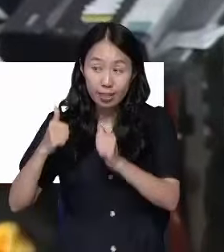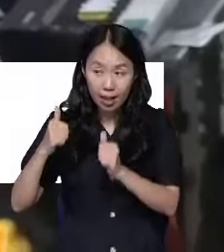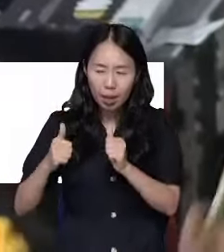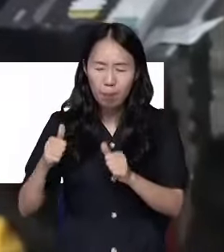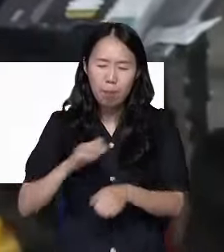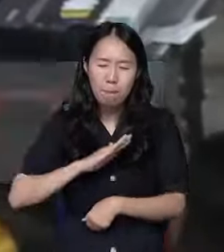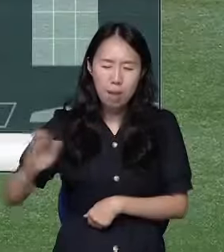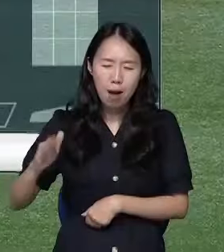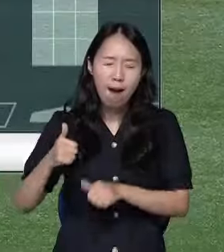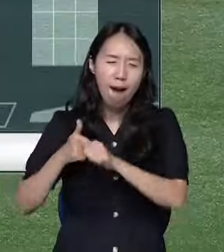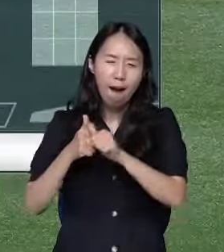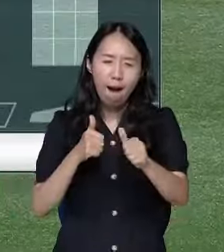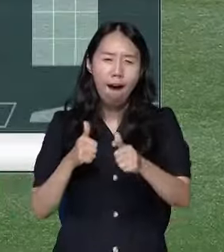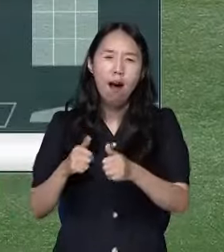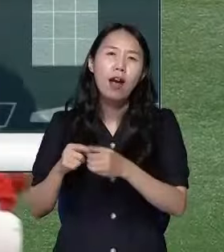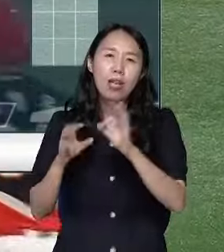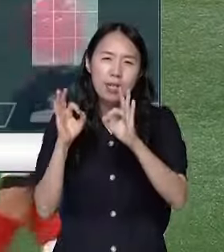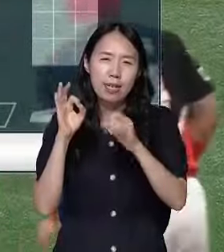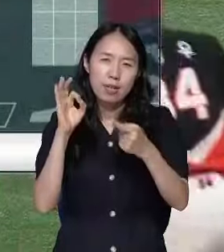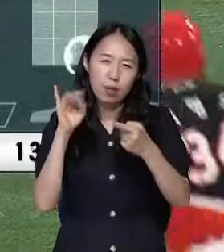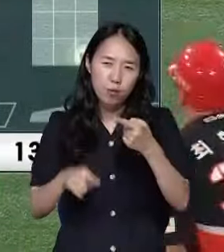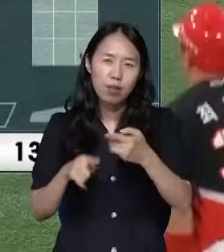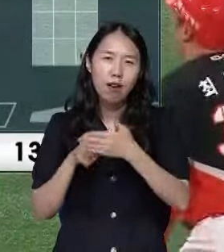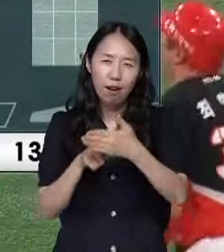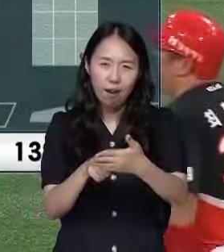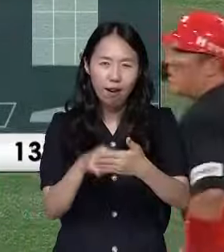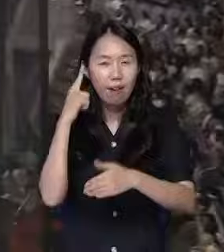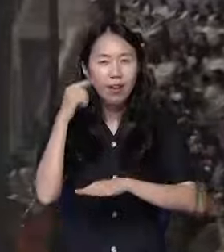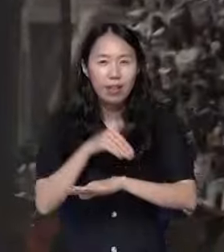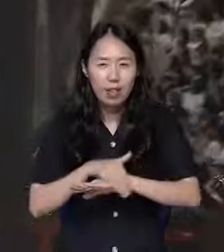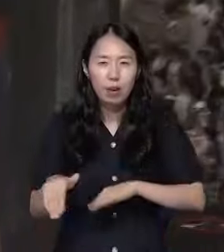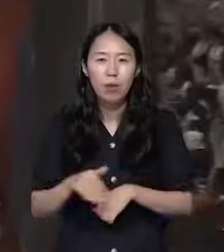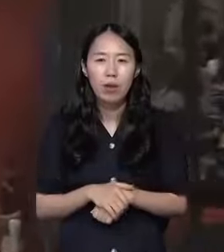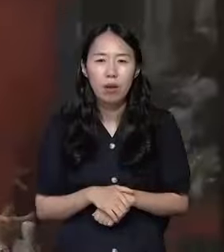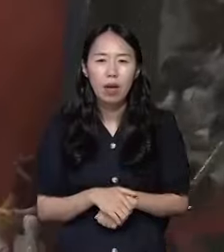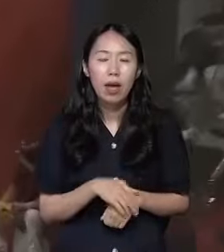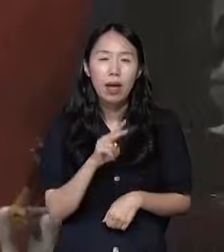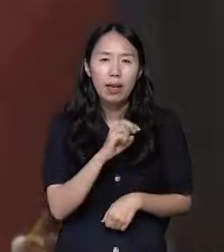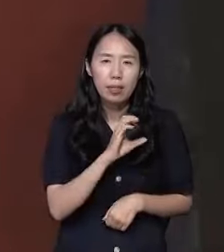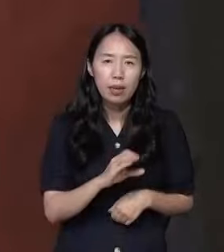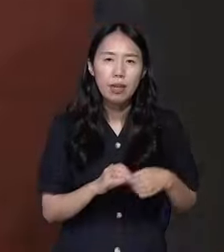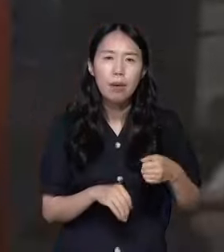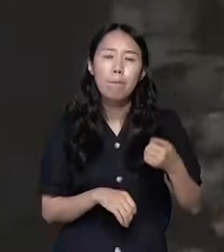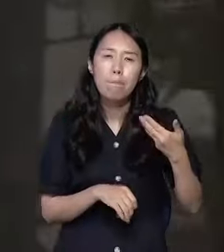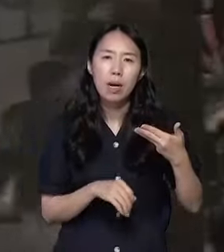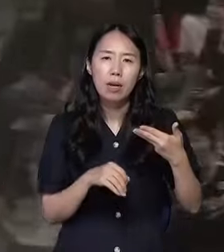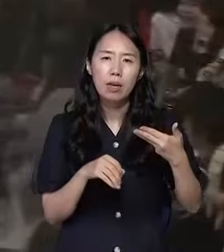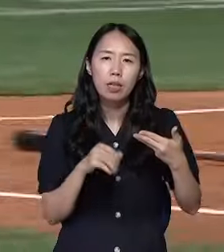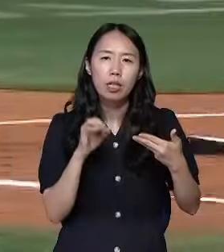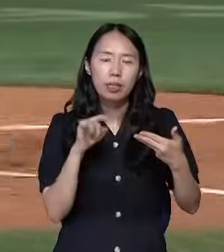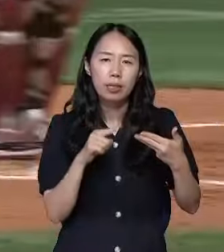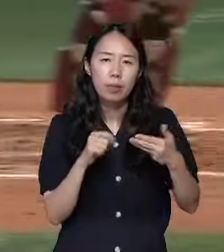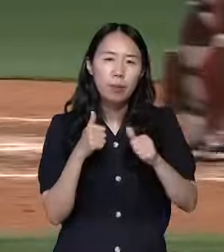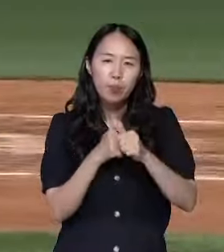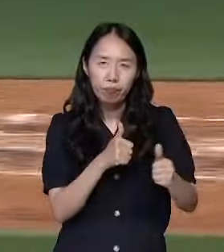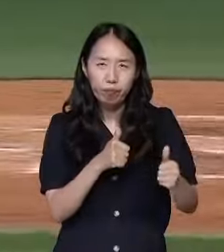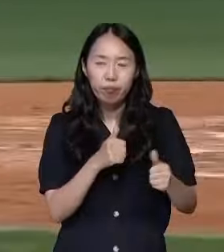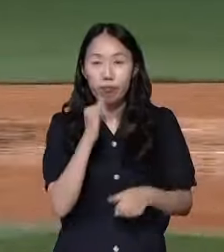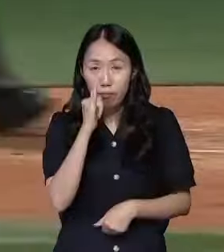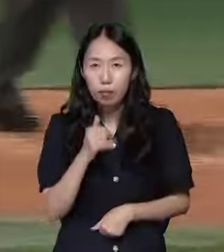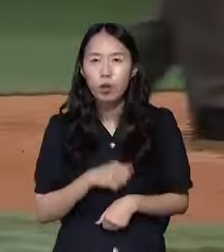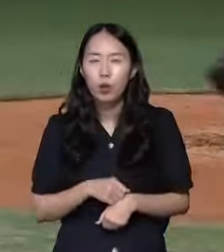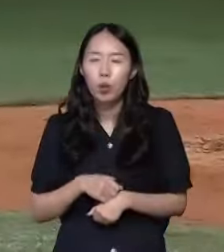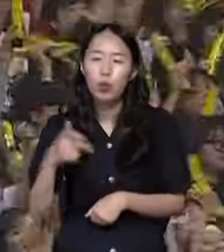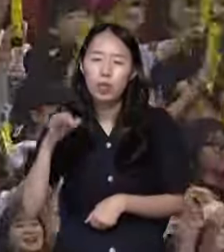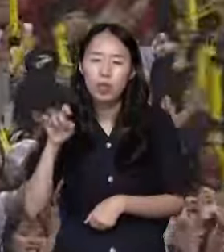굳히겠다는 각오입니다. 기아는 올 시즌 NC를 상대로 8승 1패, 키움과의 승부에선 4승 1패로 강한